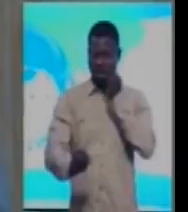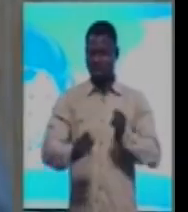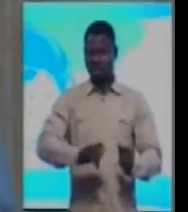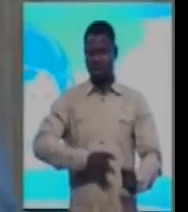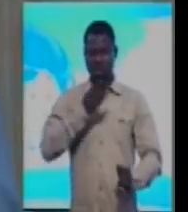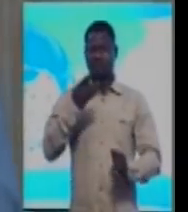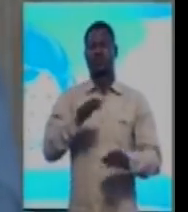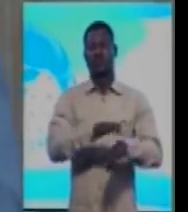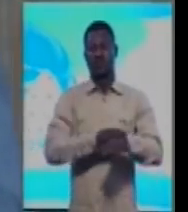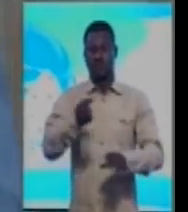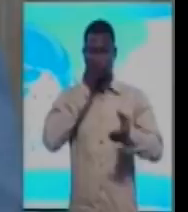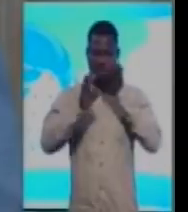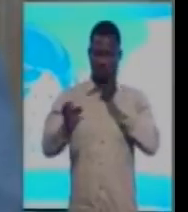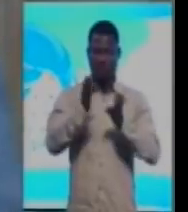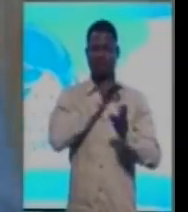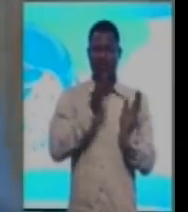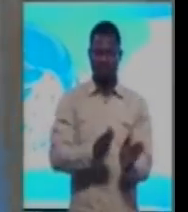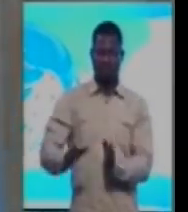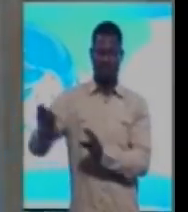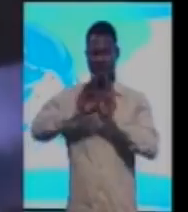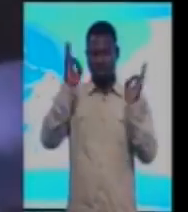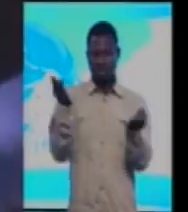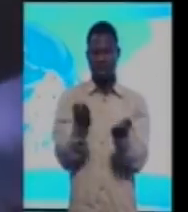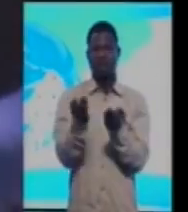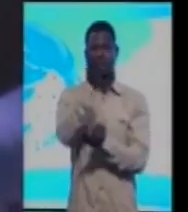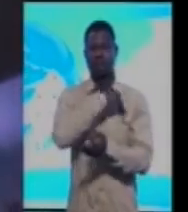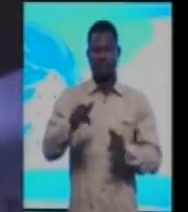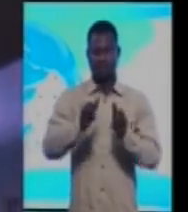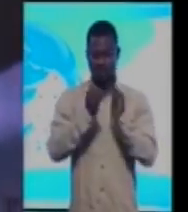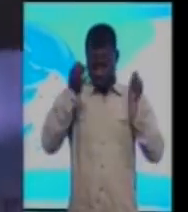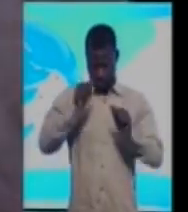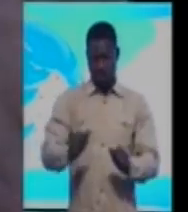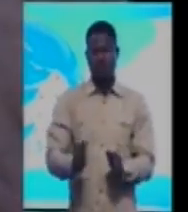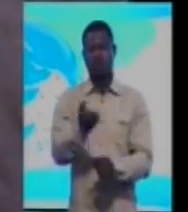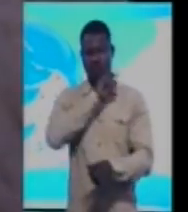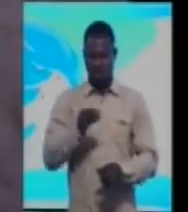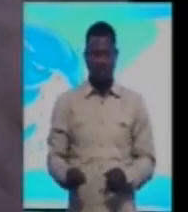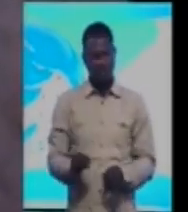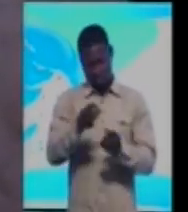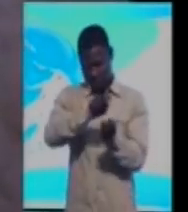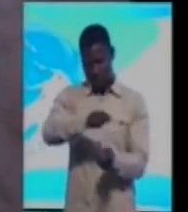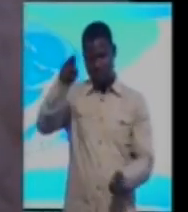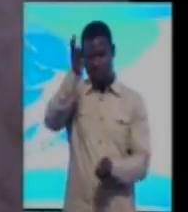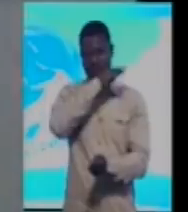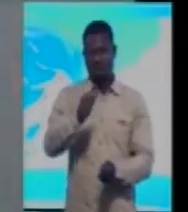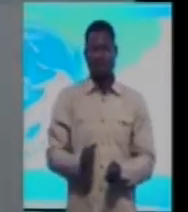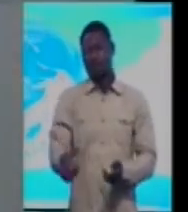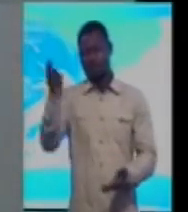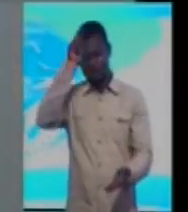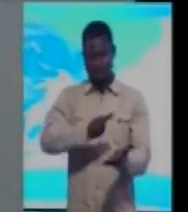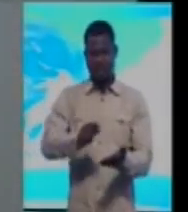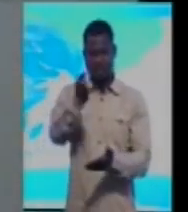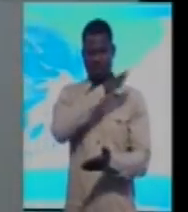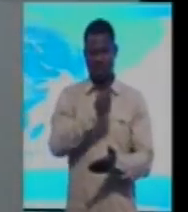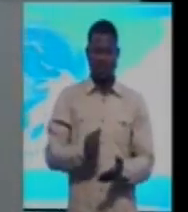communication sur la planification familiale à travers les masses médias pouvait augmenter l'adoption des méthodes contraceptives modernes. La